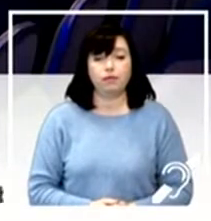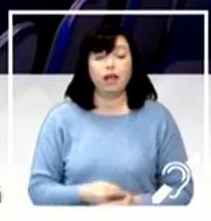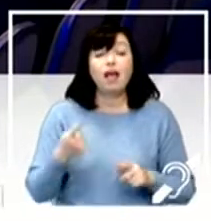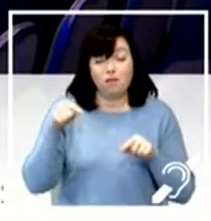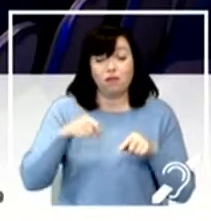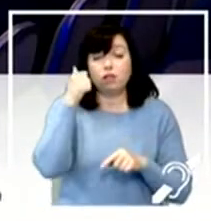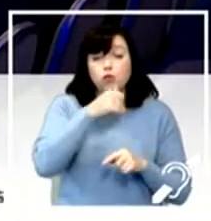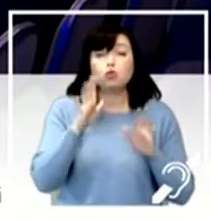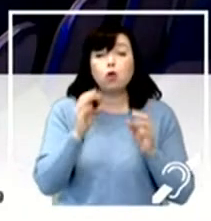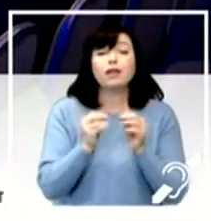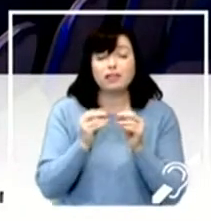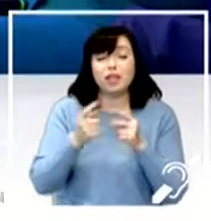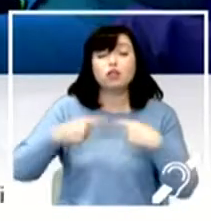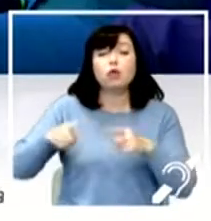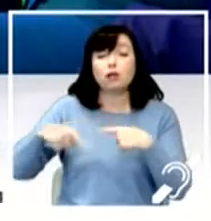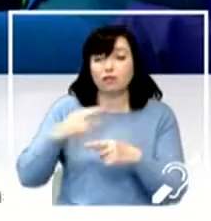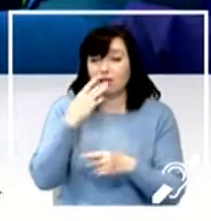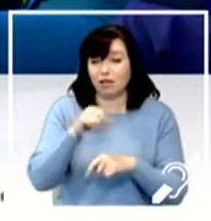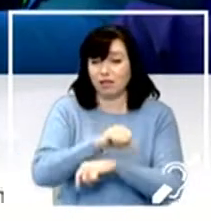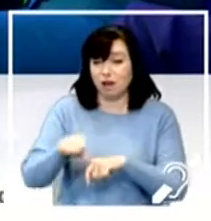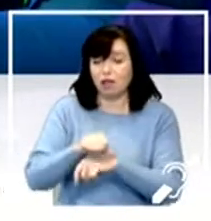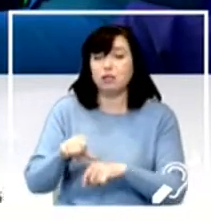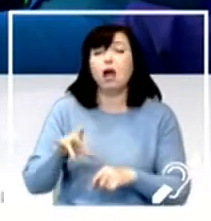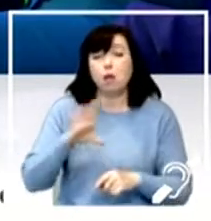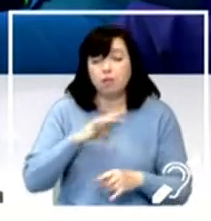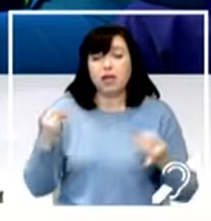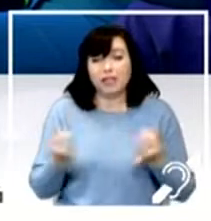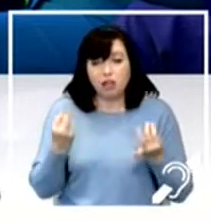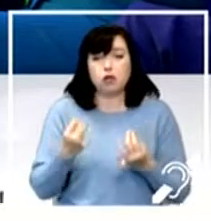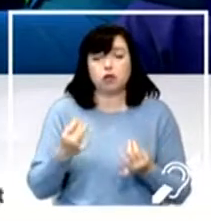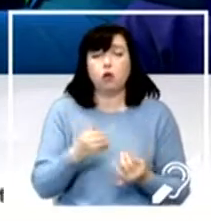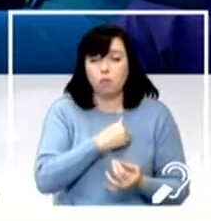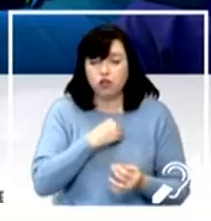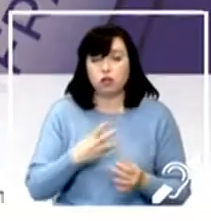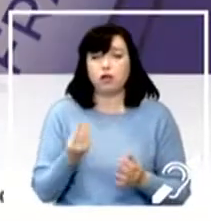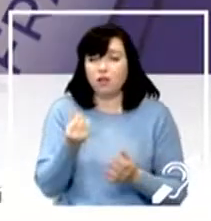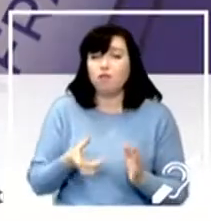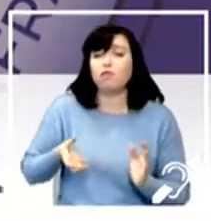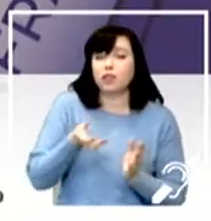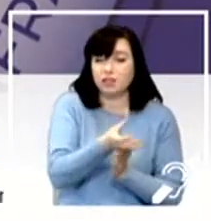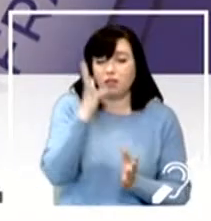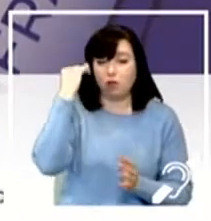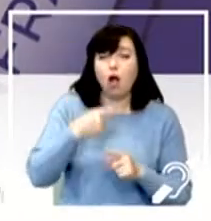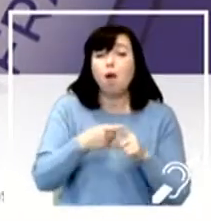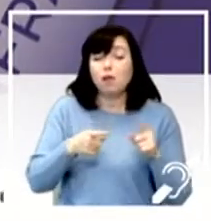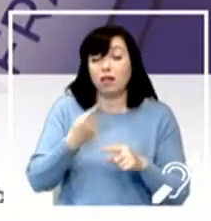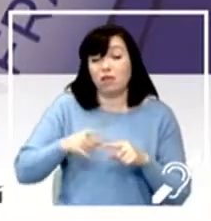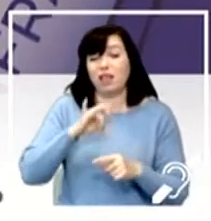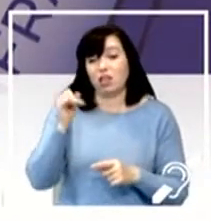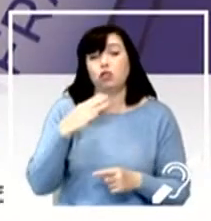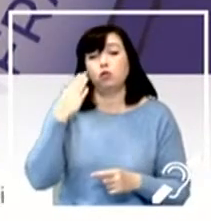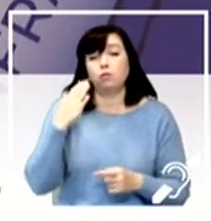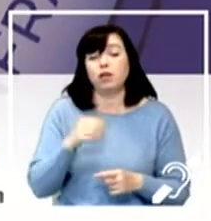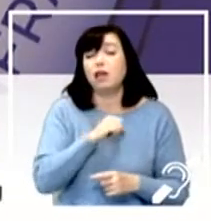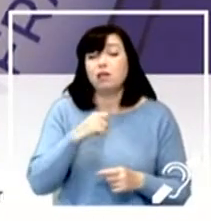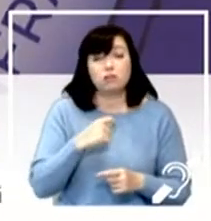În acest an, doar 10 companii străine au fost interesate să investească în Republica Moldova. Jumătate dintre acestea sunt din România. Este cel